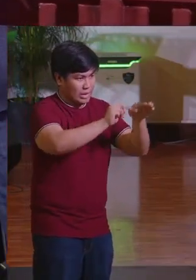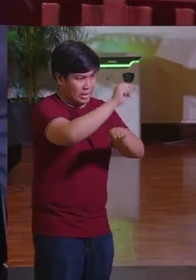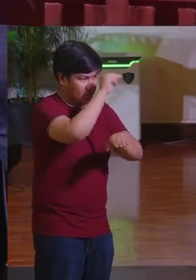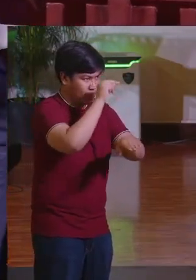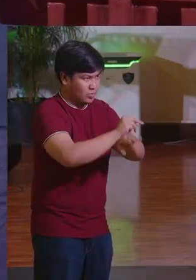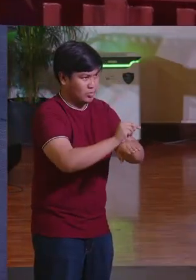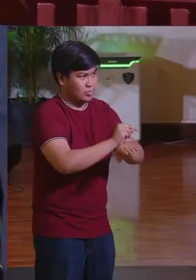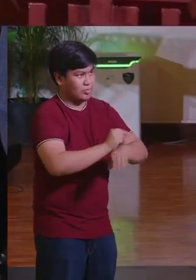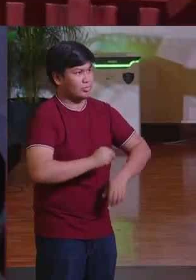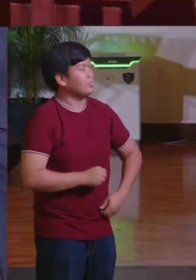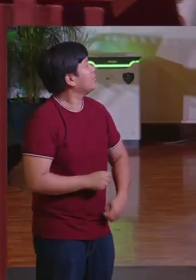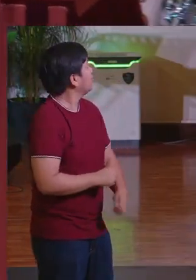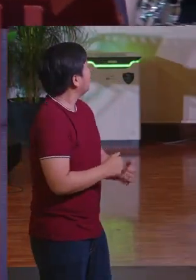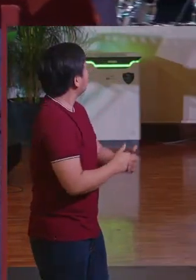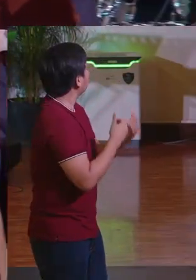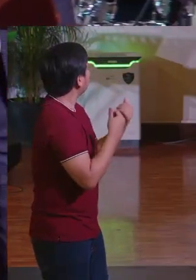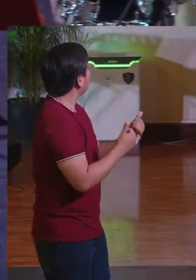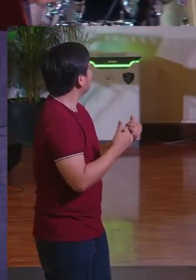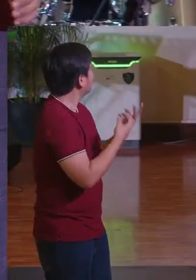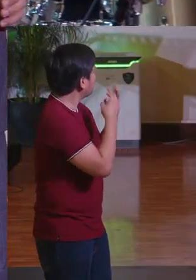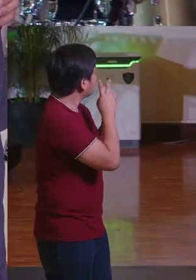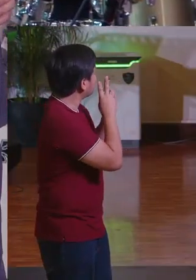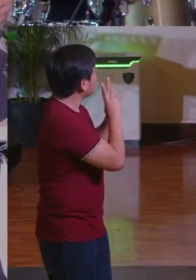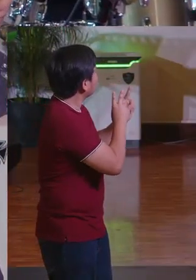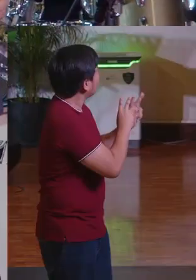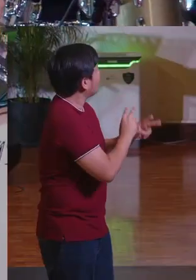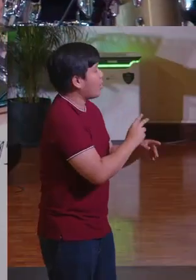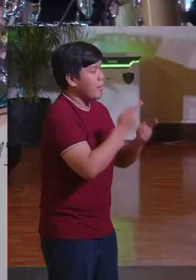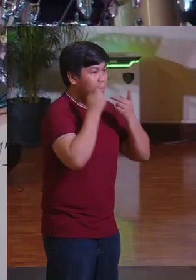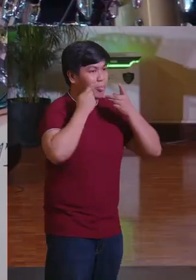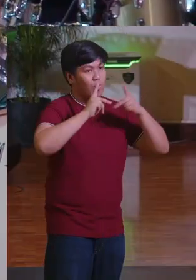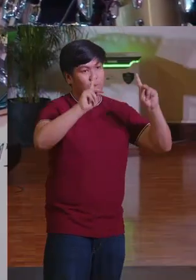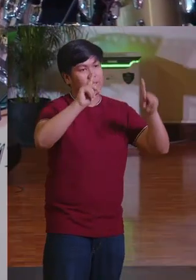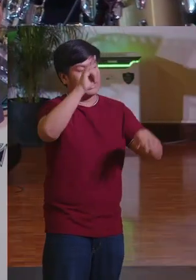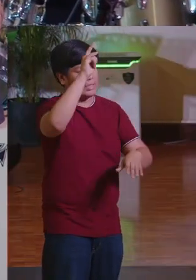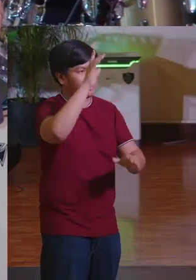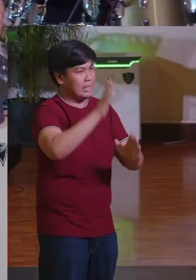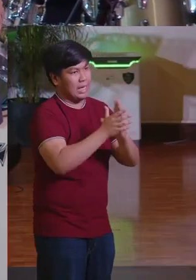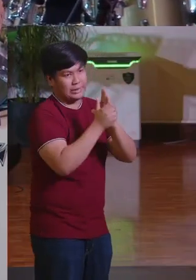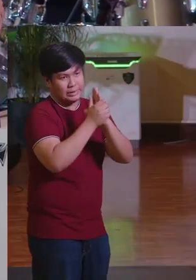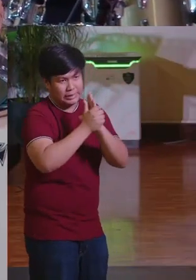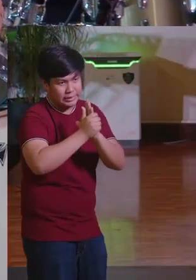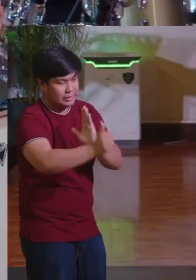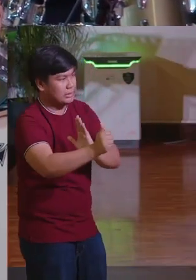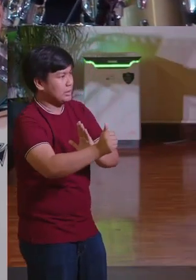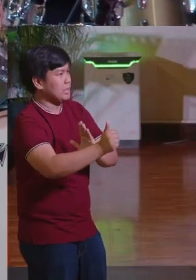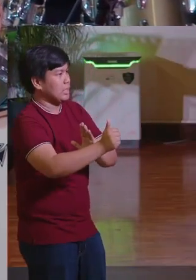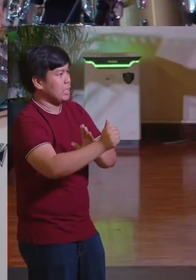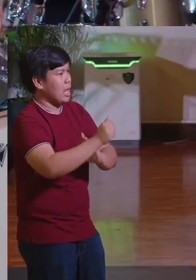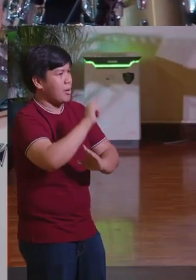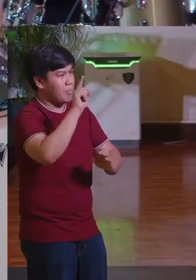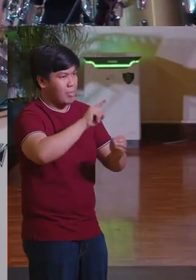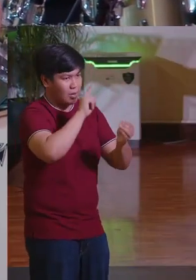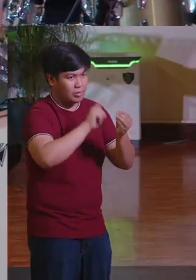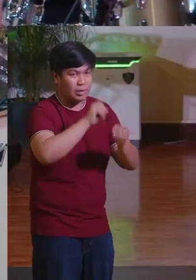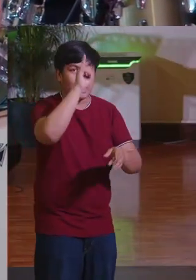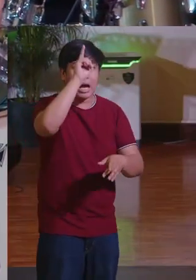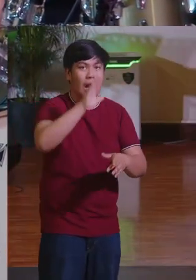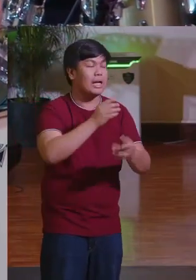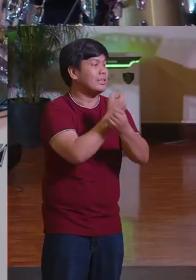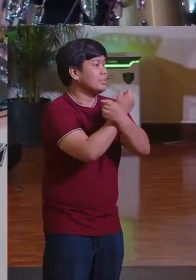sa isang gawain. At ano po ba yan? Ang sabi rito, to proclaim the excellencies of Him who called you